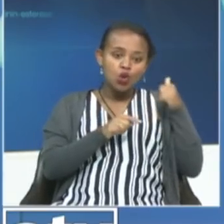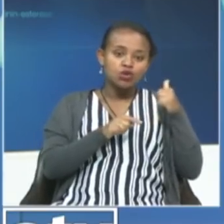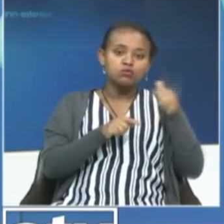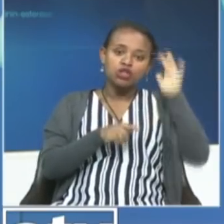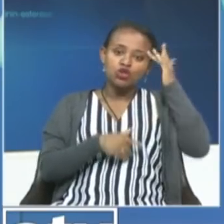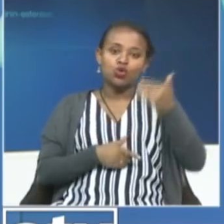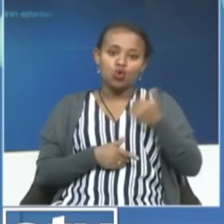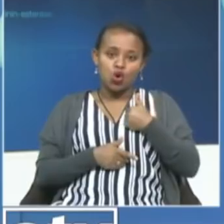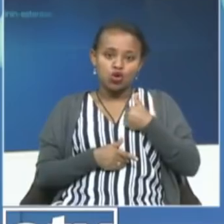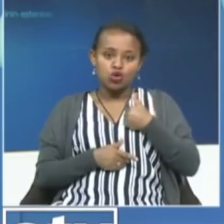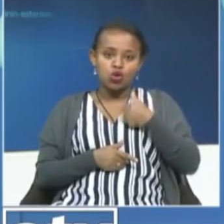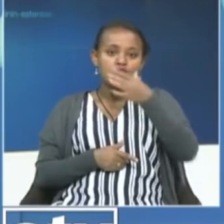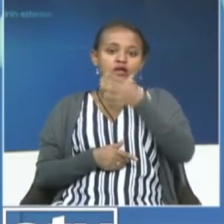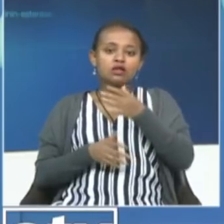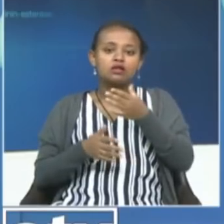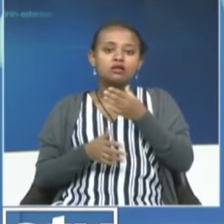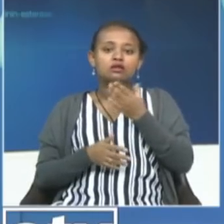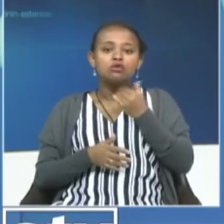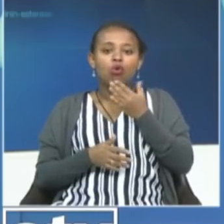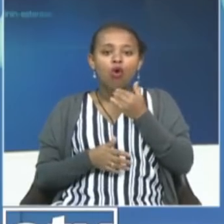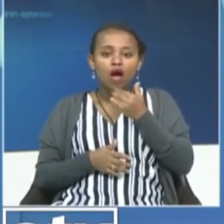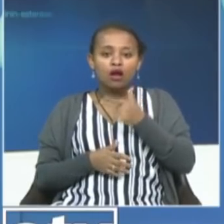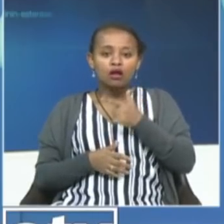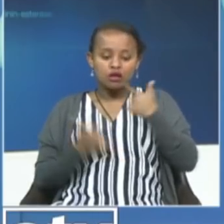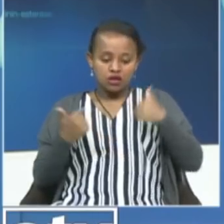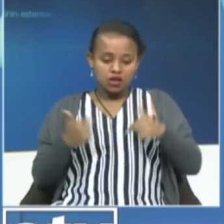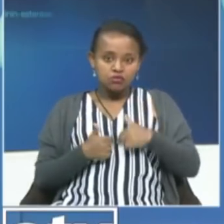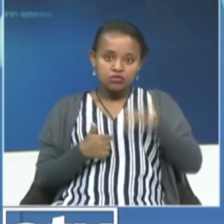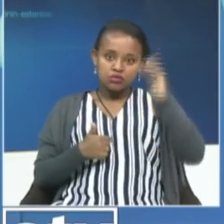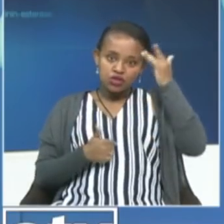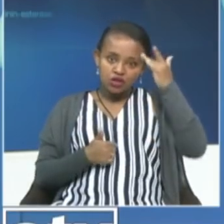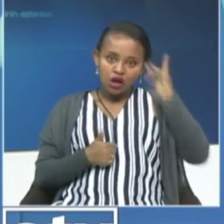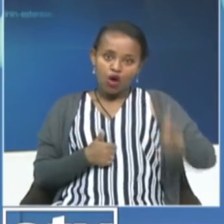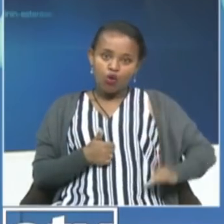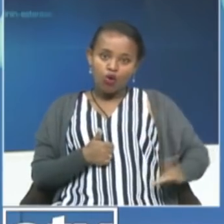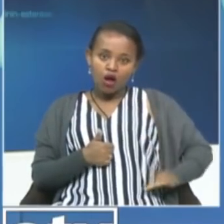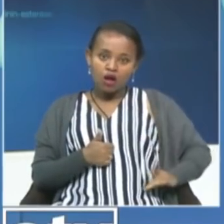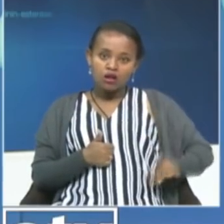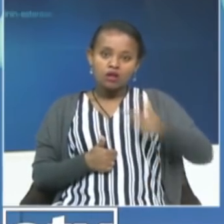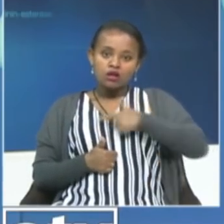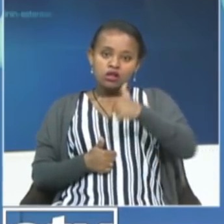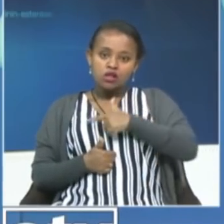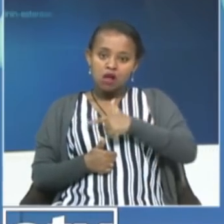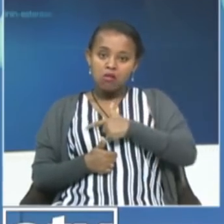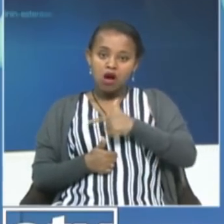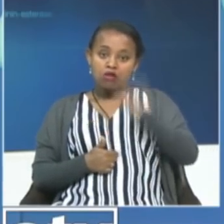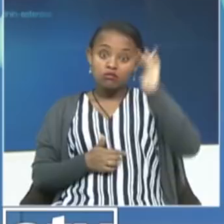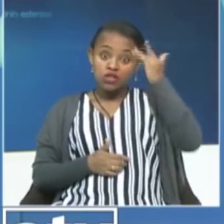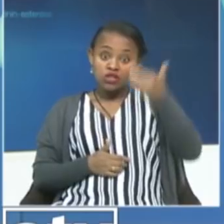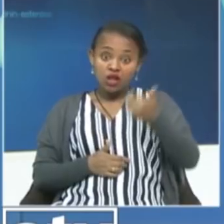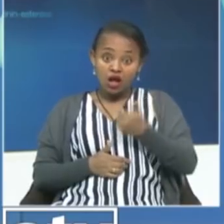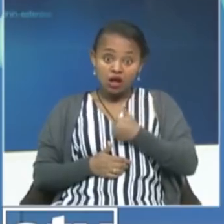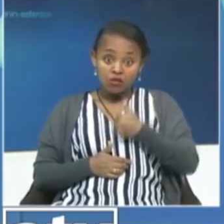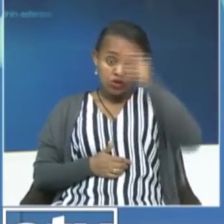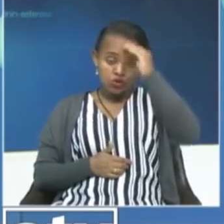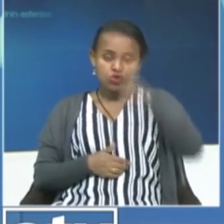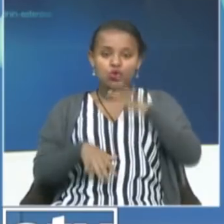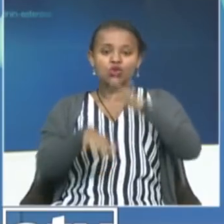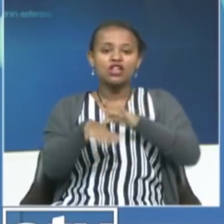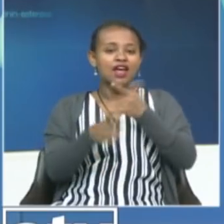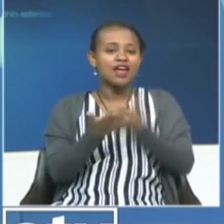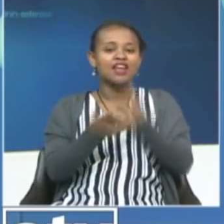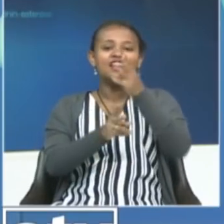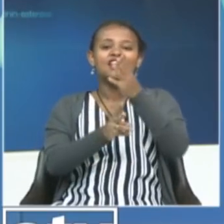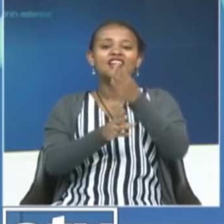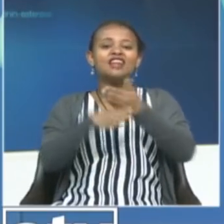በሽታ፣ ልብ በሽታ ያለበት፣ ኩላሊት በሽታ፣ ሌሎችም የሳምባ በሽታ ያለባቸው ሰዎች ላይ ይሄን ደረጃ